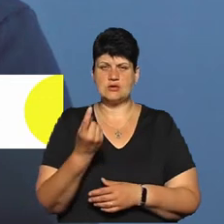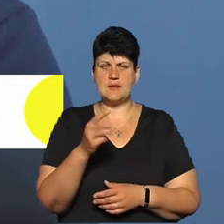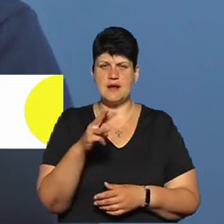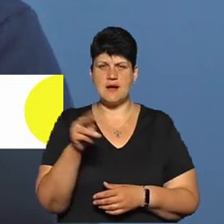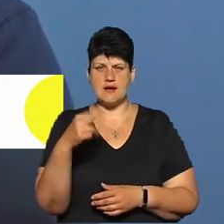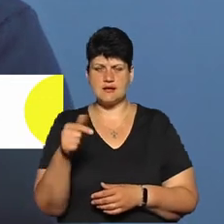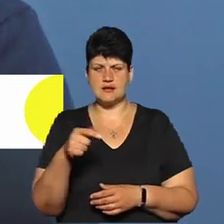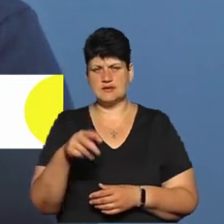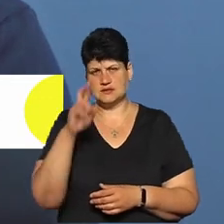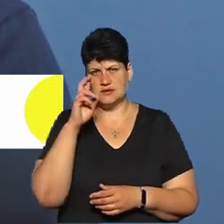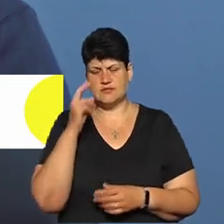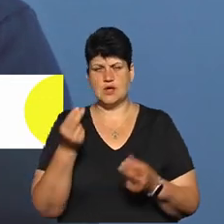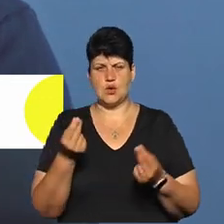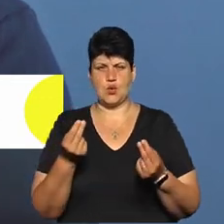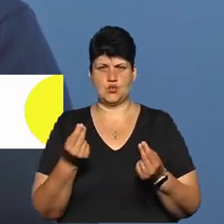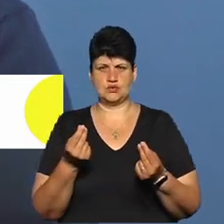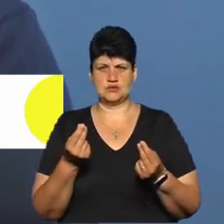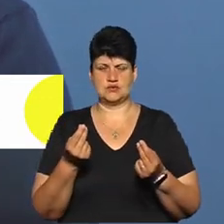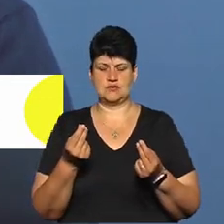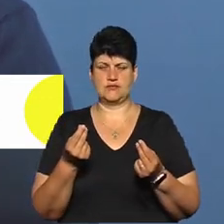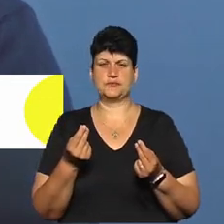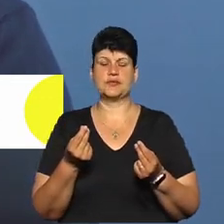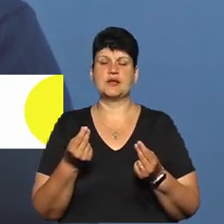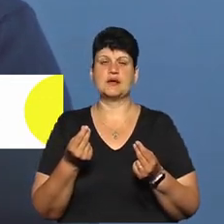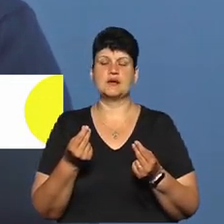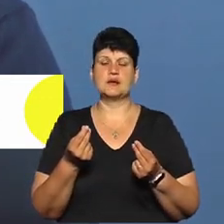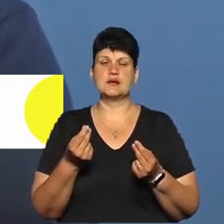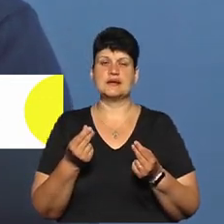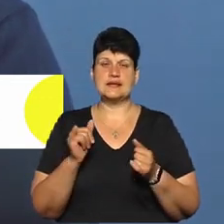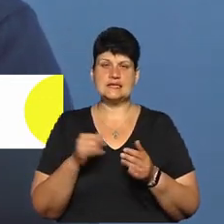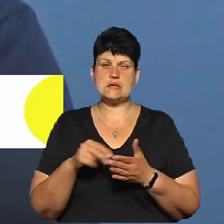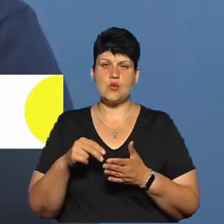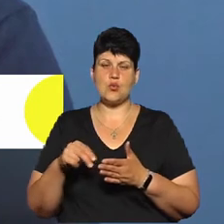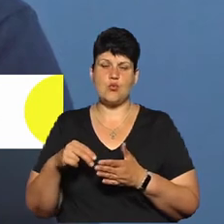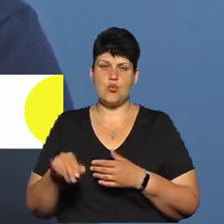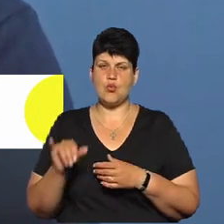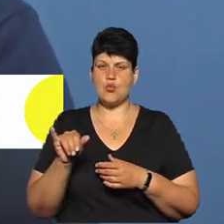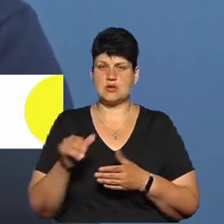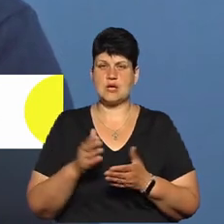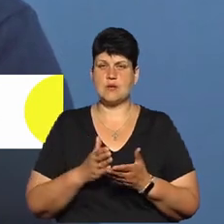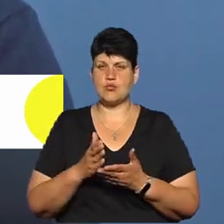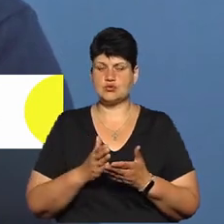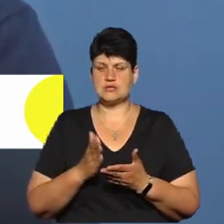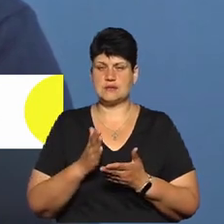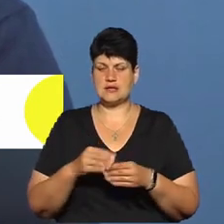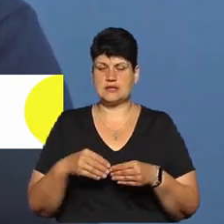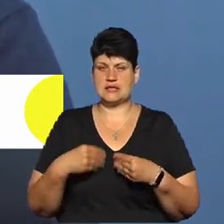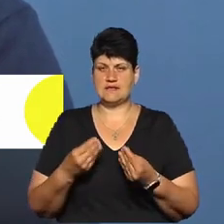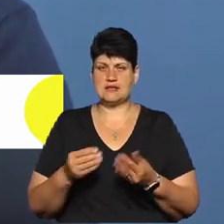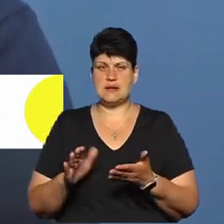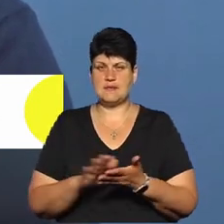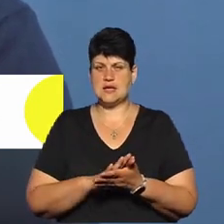бюджетних коштів надавачам медичних послуг і закуповує в них послуги, які мають надаватися